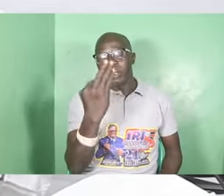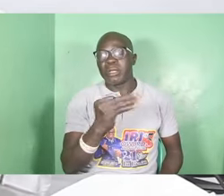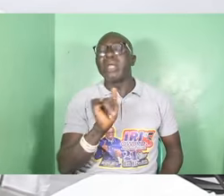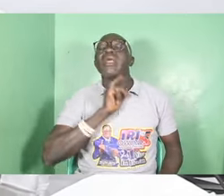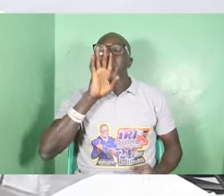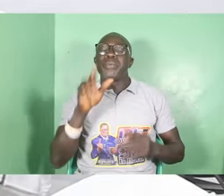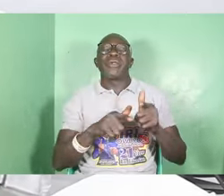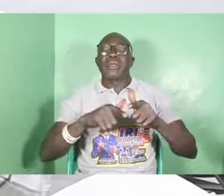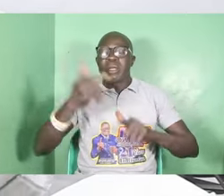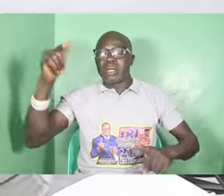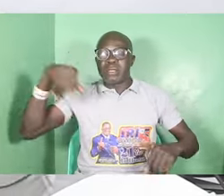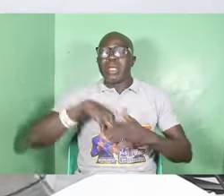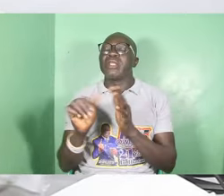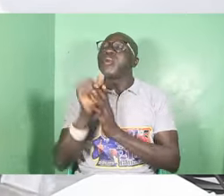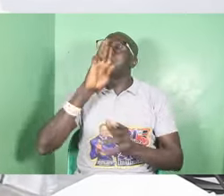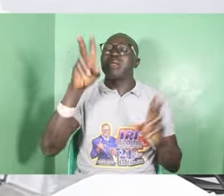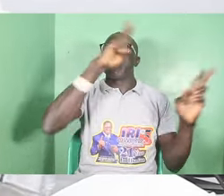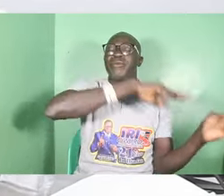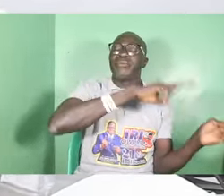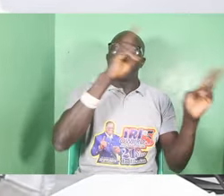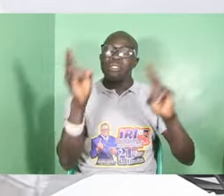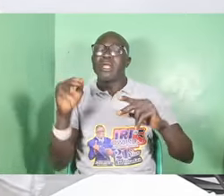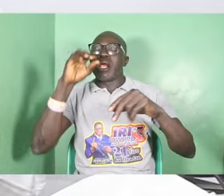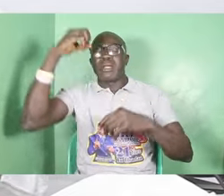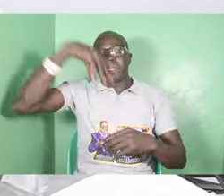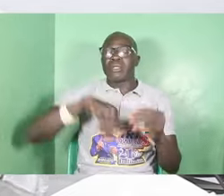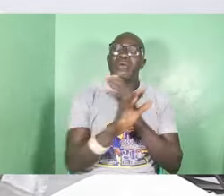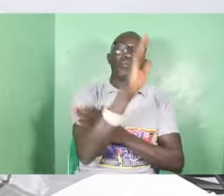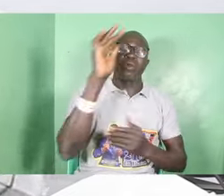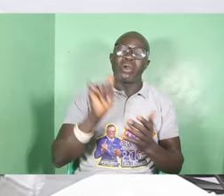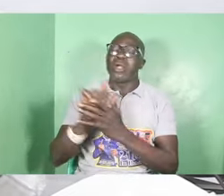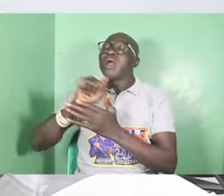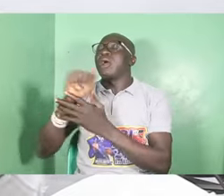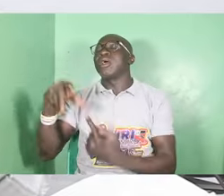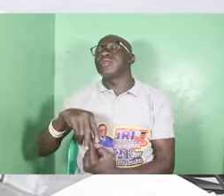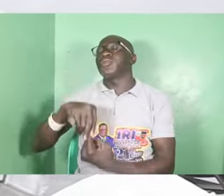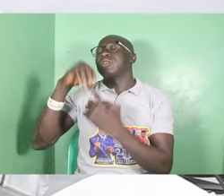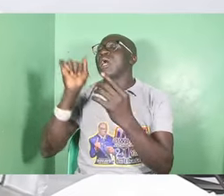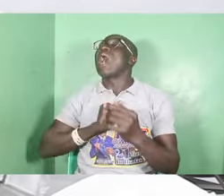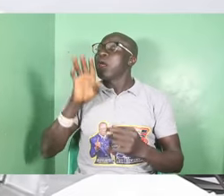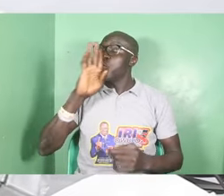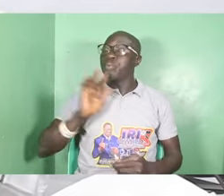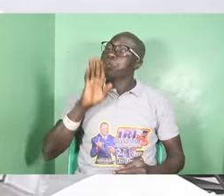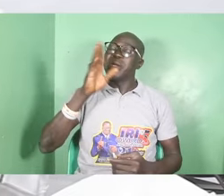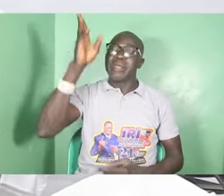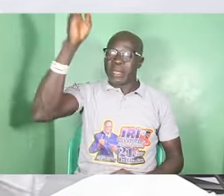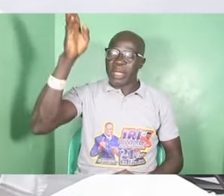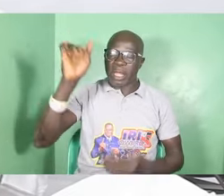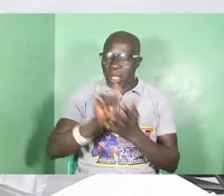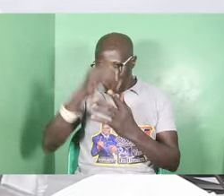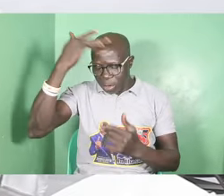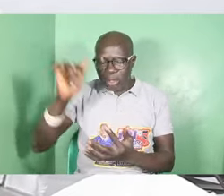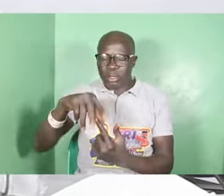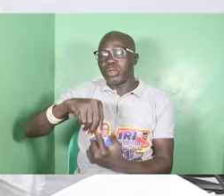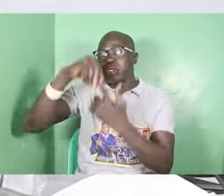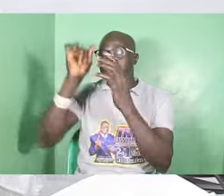wá ní agbára. It's not be power. Yẹn ma wá jẹ́ ìṣó. It's not be a vision. Lágbára Ọlọ́run. By the grace of God. Ní pàápàá àwọn ó wà ń bẹ̀. Especially I will be there. Torí àkànṣe